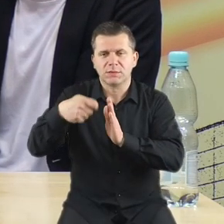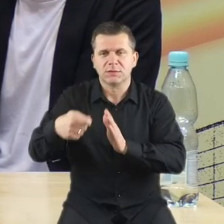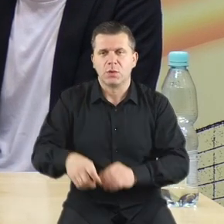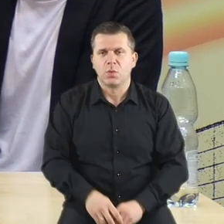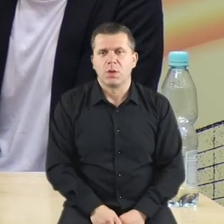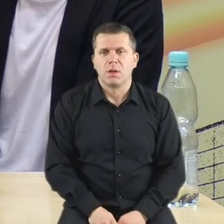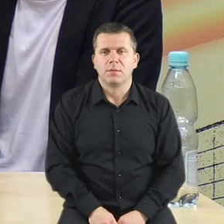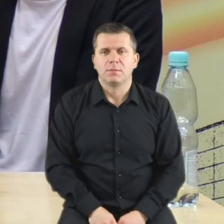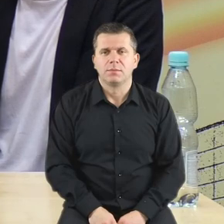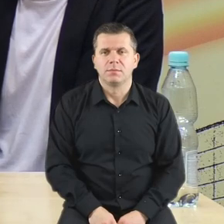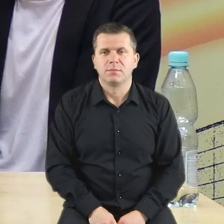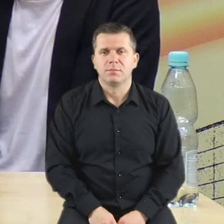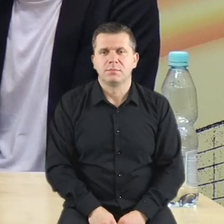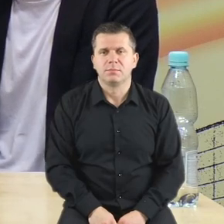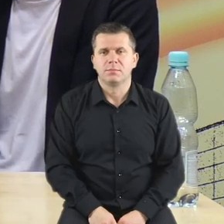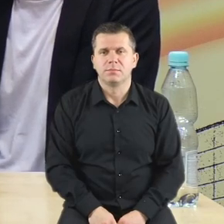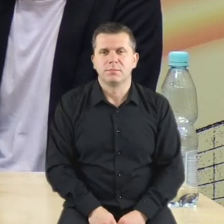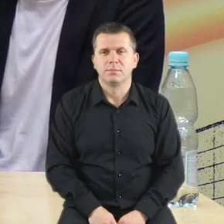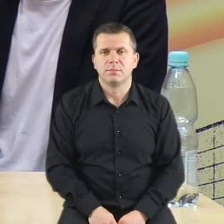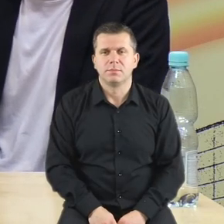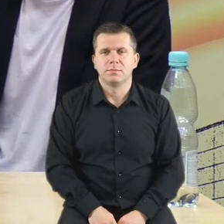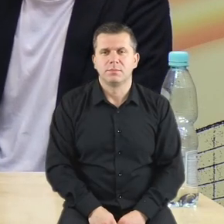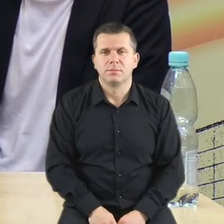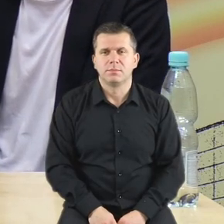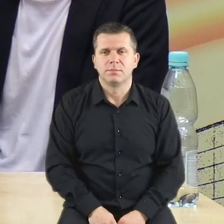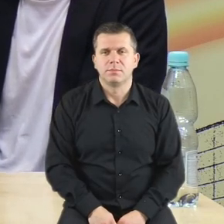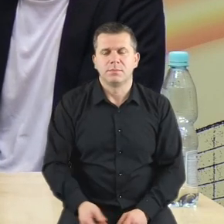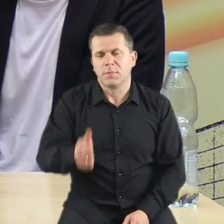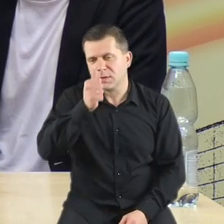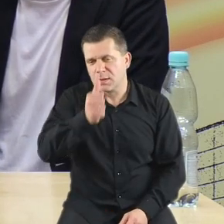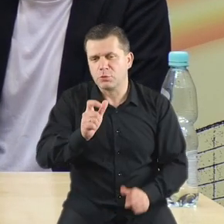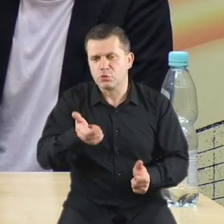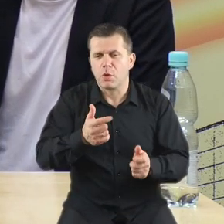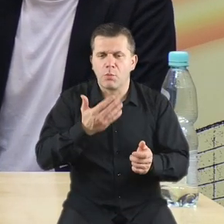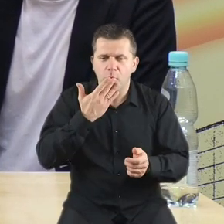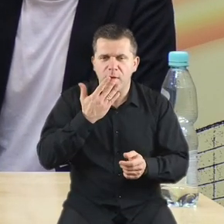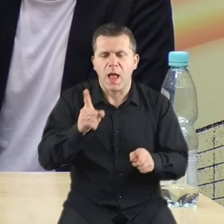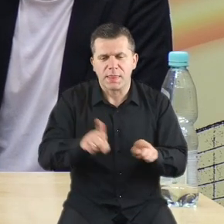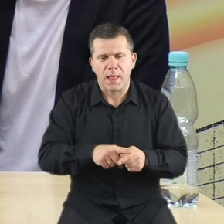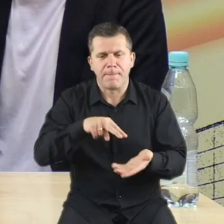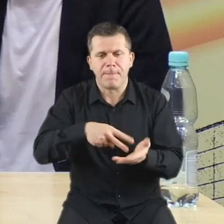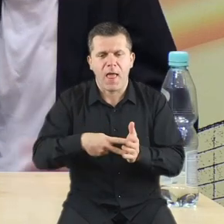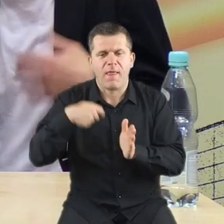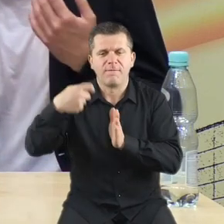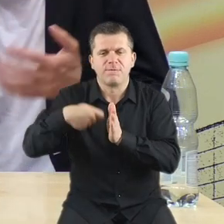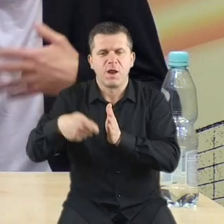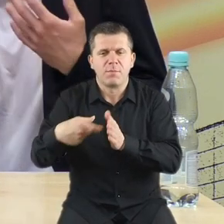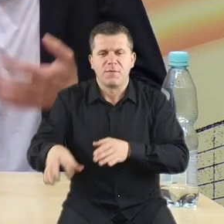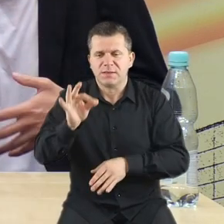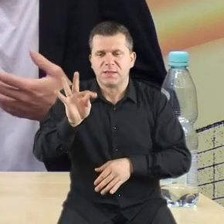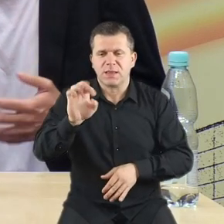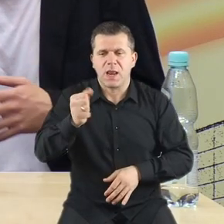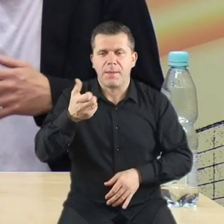No i też, ale o tym akurat też nie bardzo mogę mówić, ale jakieś plany filmowe się też szykują ze Stramera. On już żyje